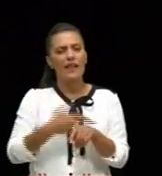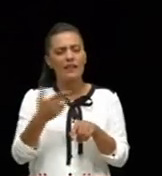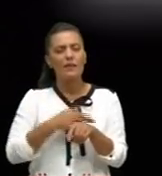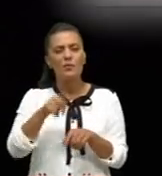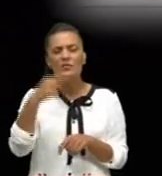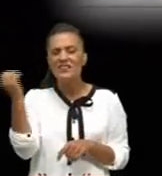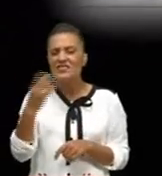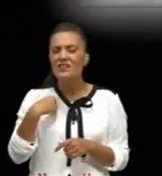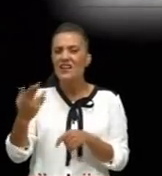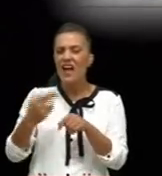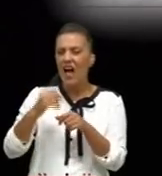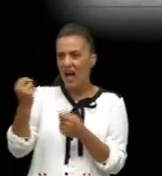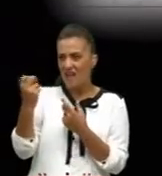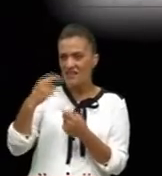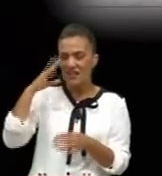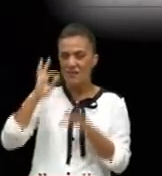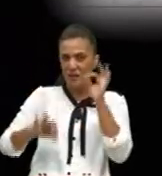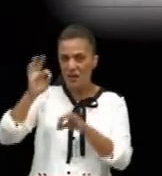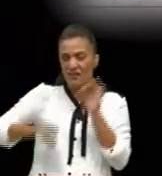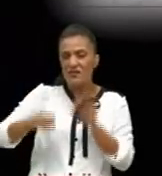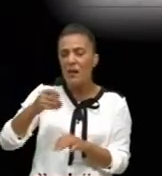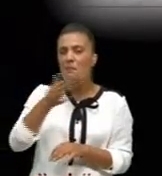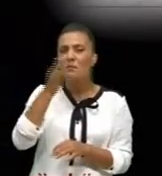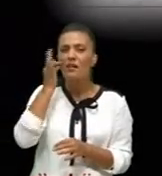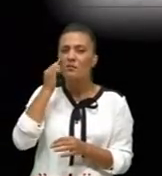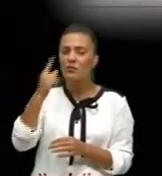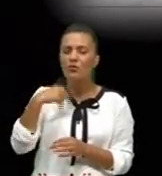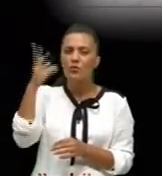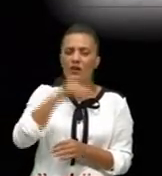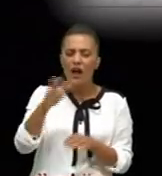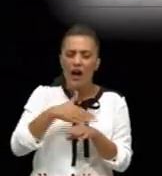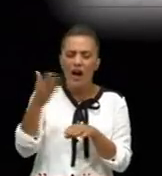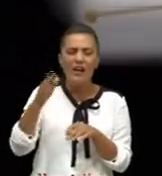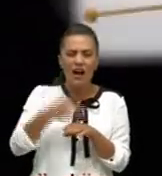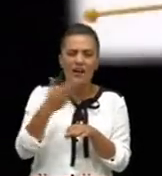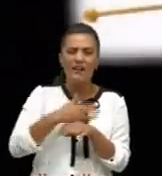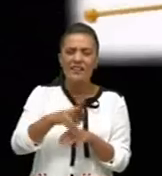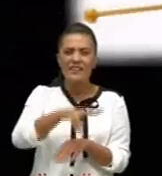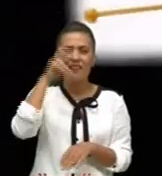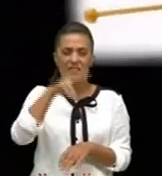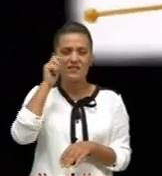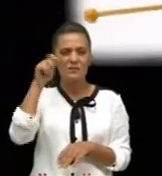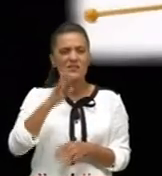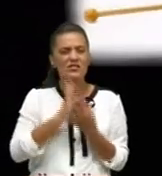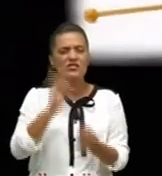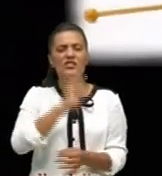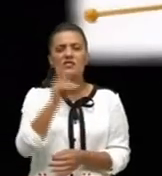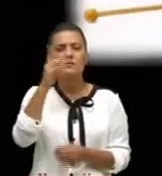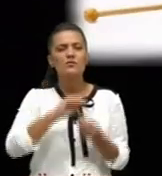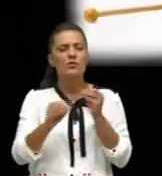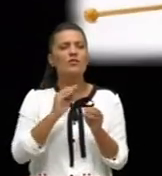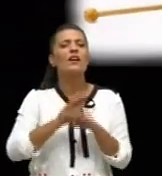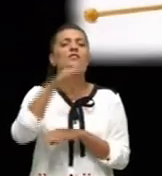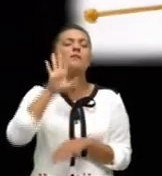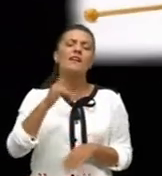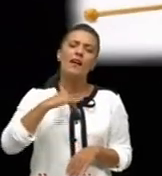konusu dönemde kanser oranlarını inceleyen bilim adamlarına göre uykuda ağır ağır nefes güçlüğü yaşayan kişiler hiçbir sorun yaşamayanların